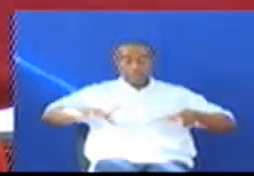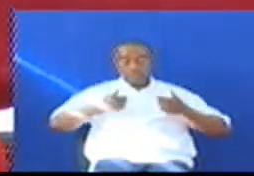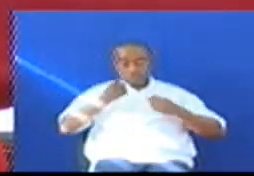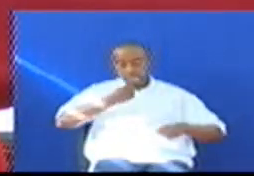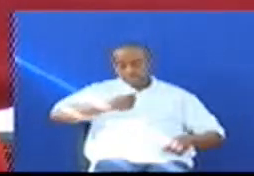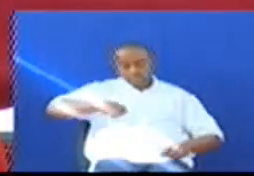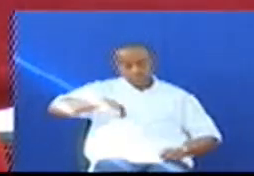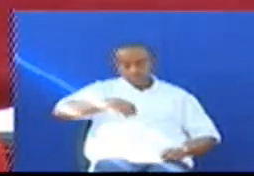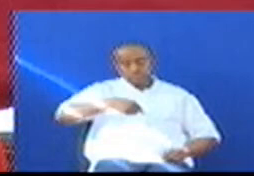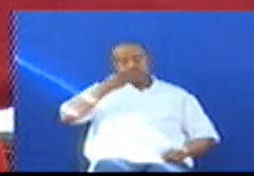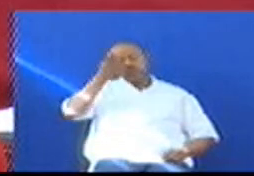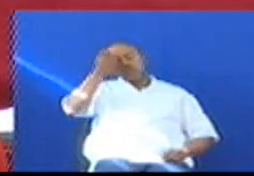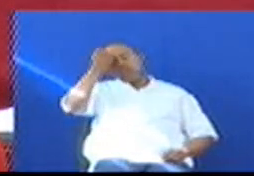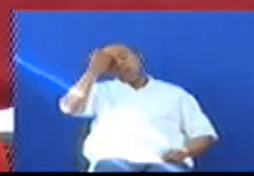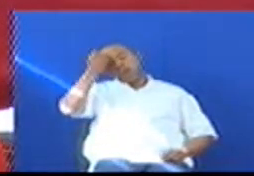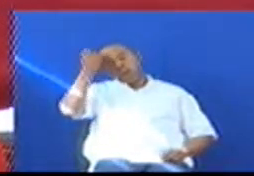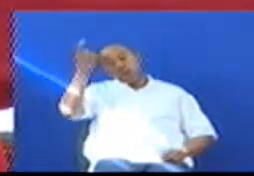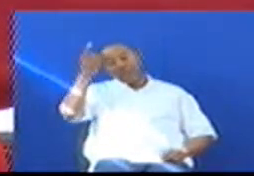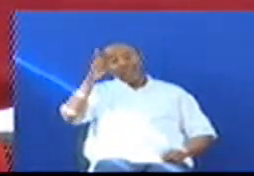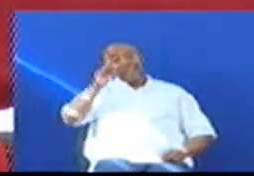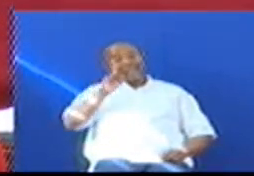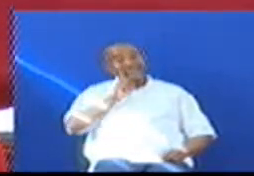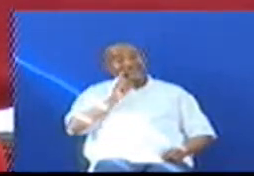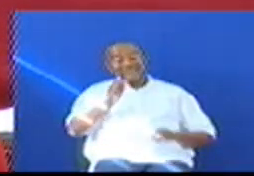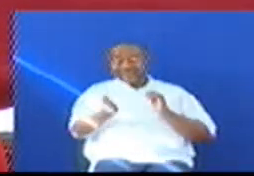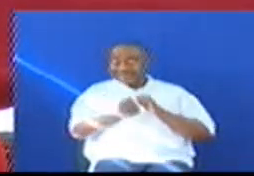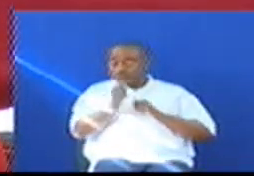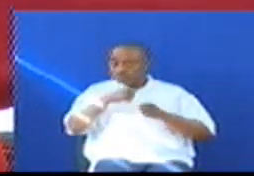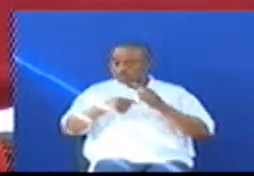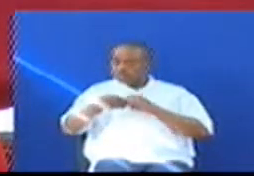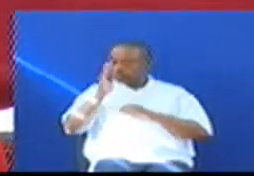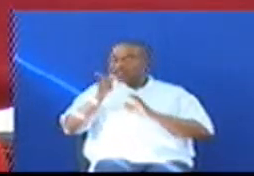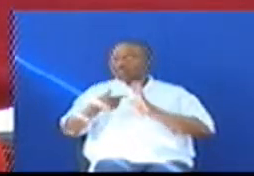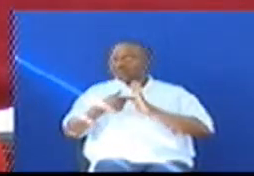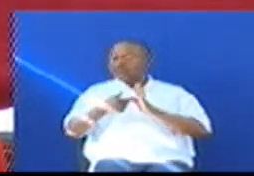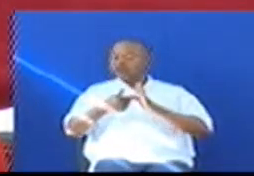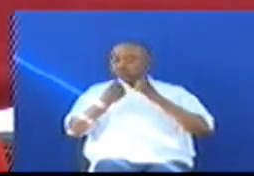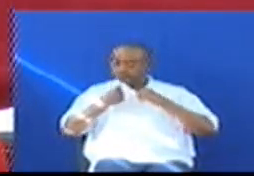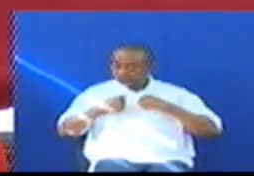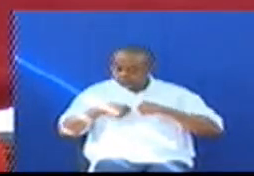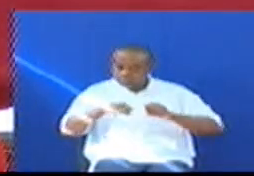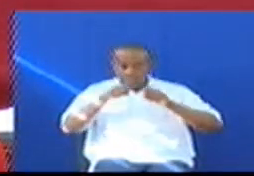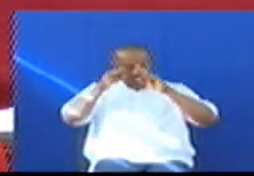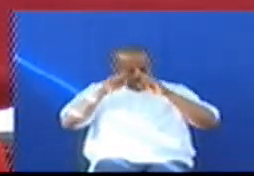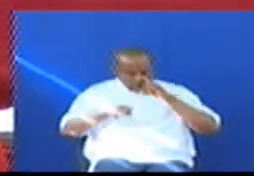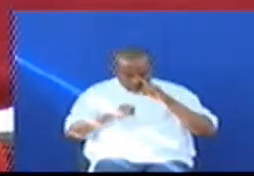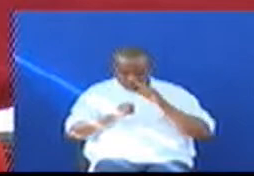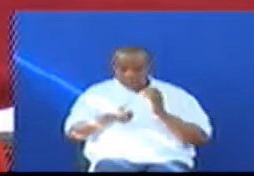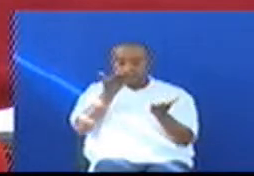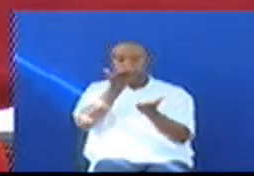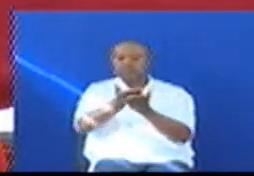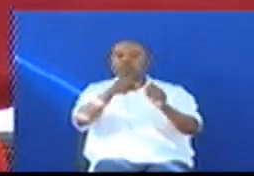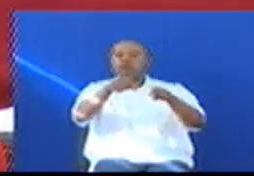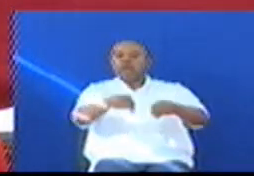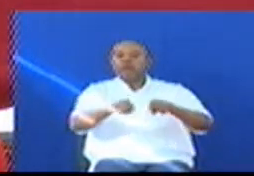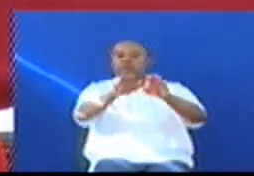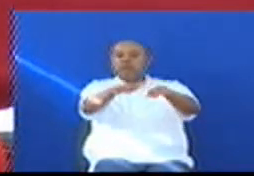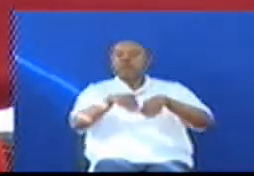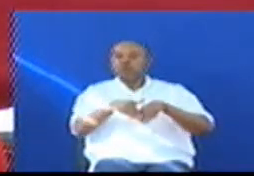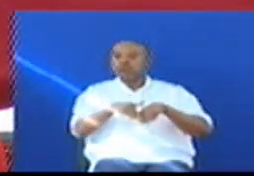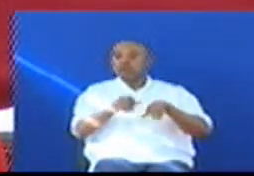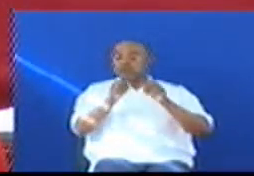kwamba kila kitu kinachotendekwa ndani ya serikali yetu lazima ipite kwenye bunge lako tukufu, na lazima